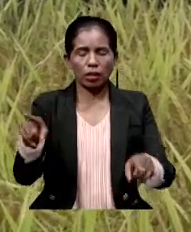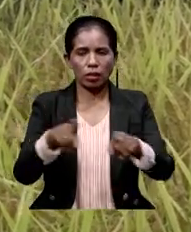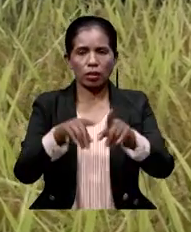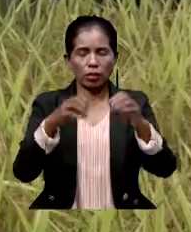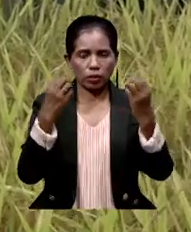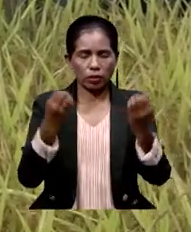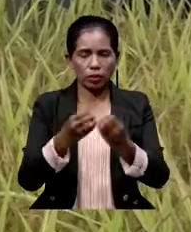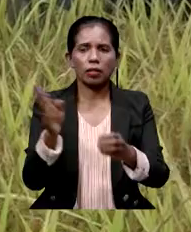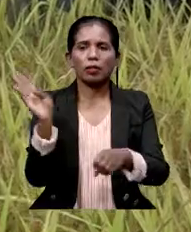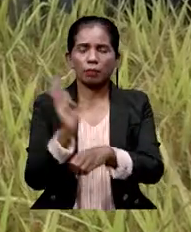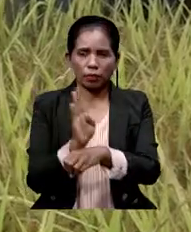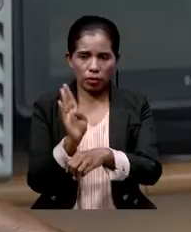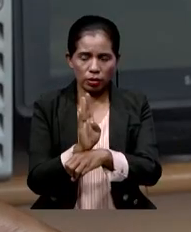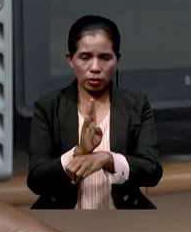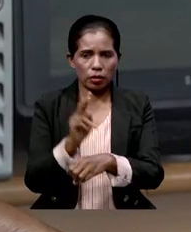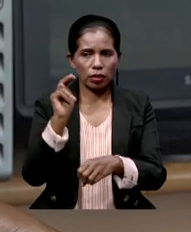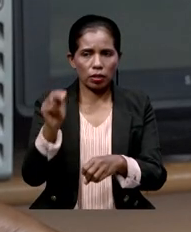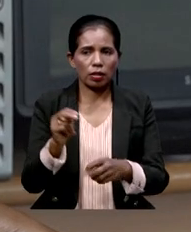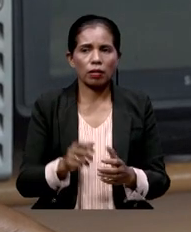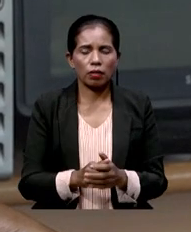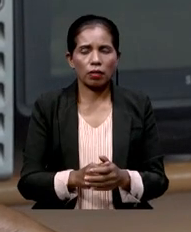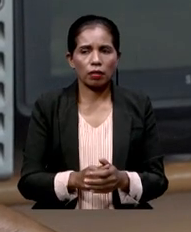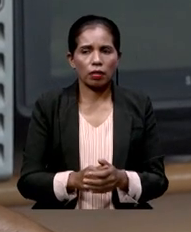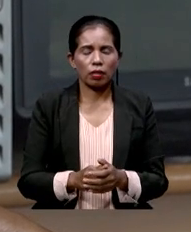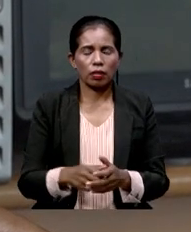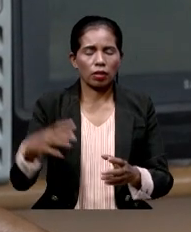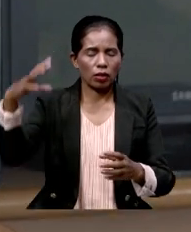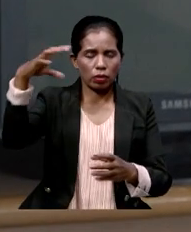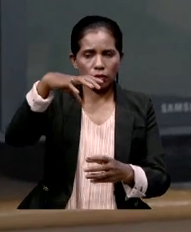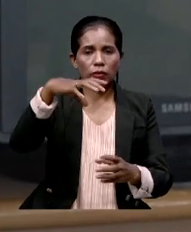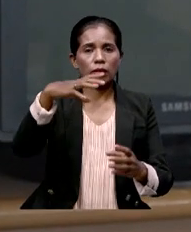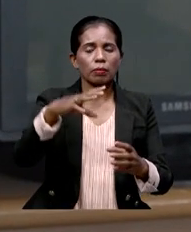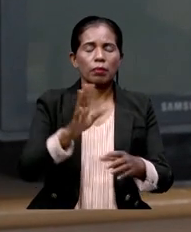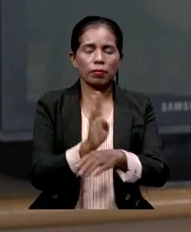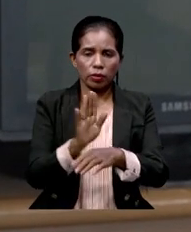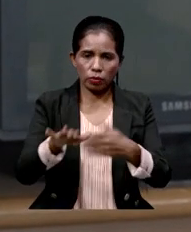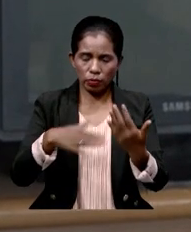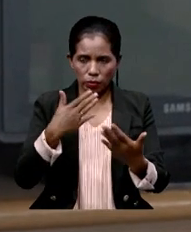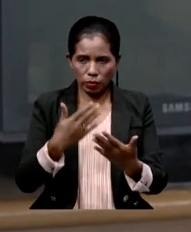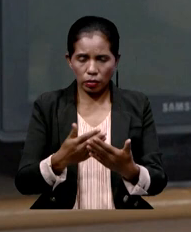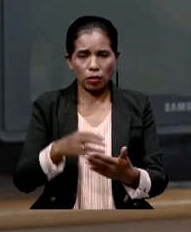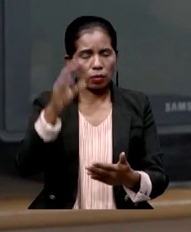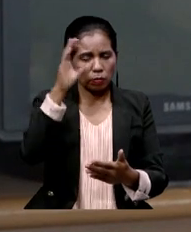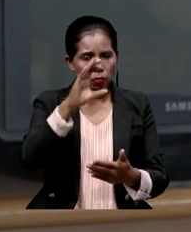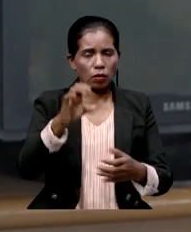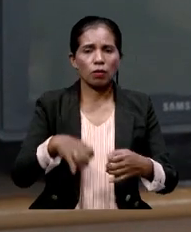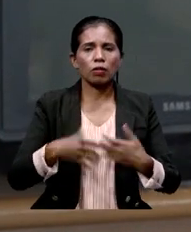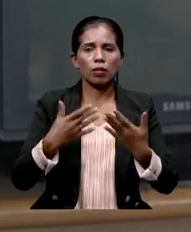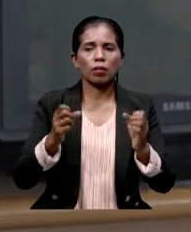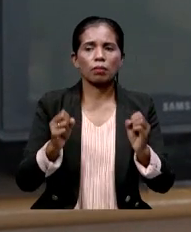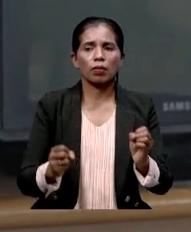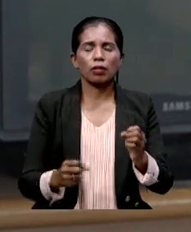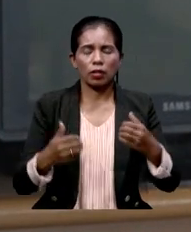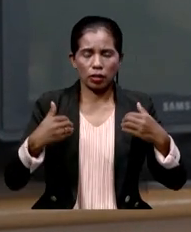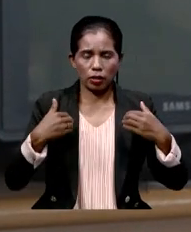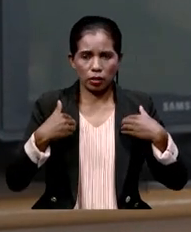ba bisnis niang, nebe hamahung ba bisnis utu-utu. Buka format oinsa mak bele hamusu